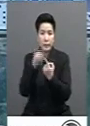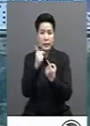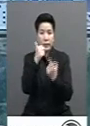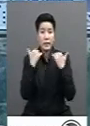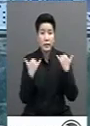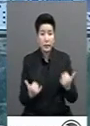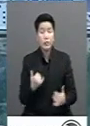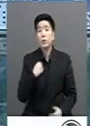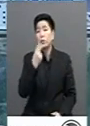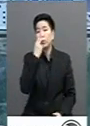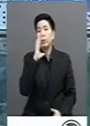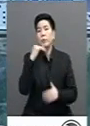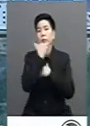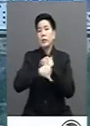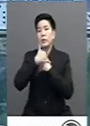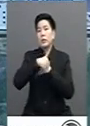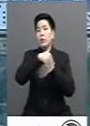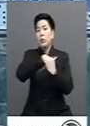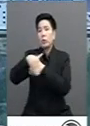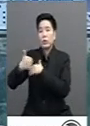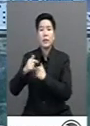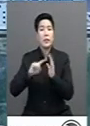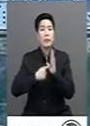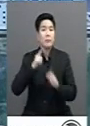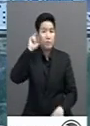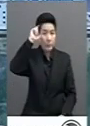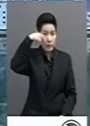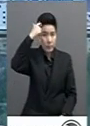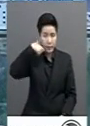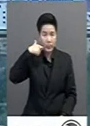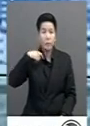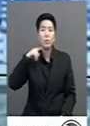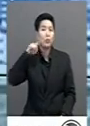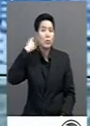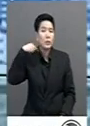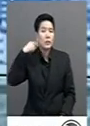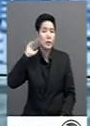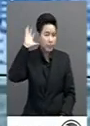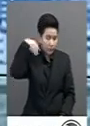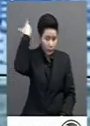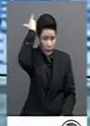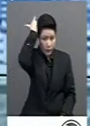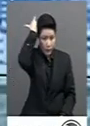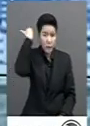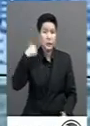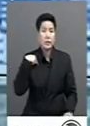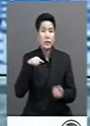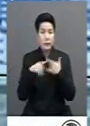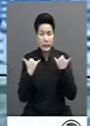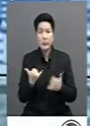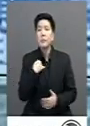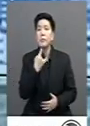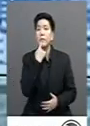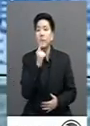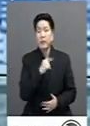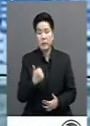เรามาดูความเคลื่อนไหวที่ต่างประเทศกันบ้างค่ะเริ่มต้นกันที่เมียนมาล่าสุดนี้นางองซานซูจีที่ปรึกษาแห่งรัฐเมียนมาได้ออกมาเปิดเผยนะ